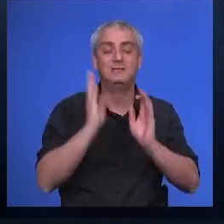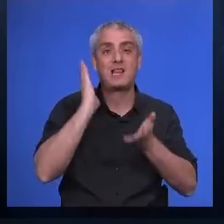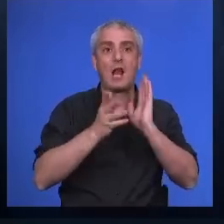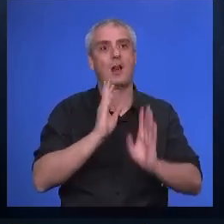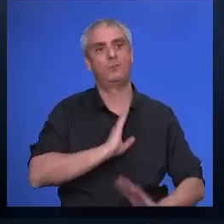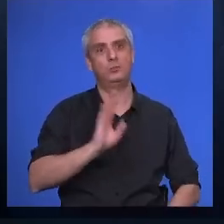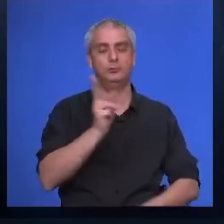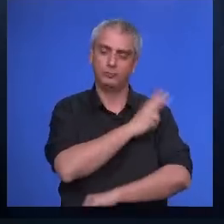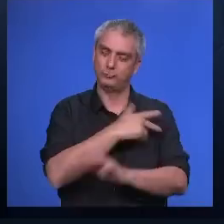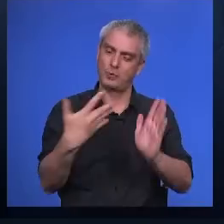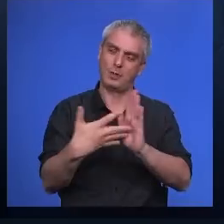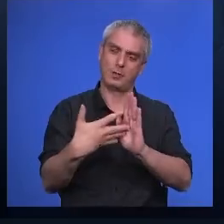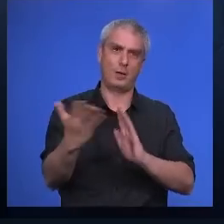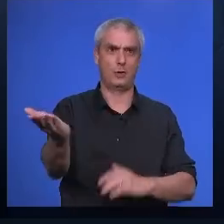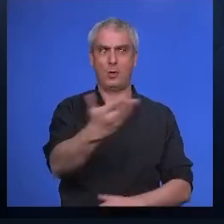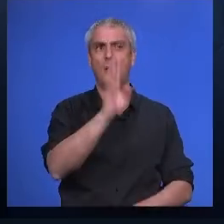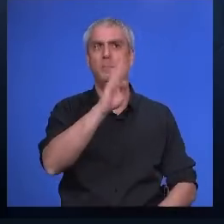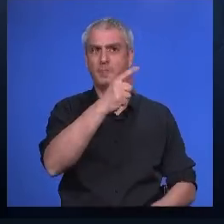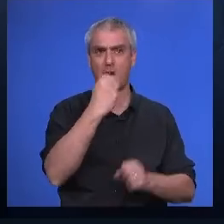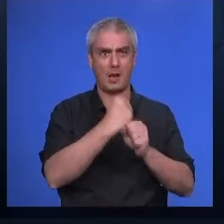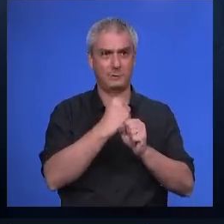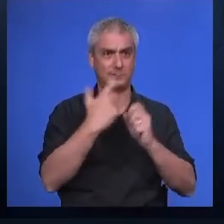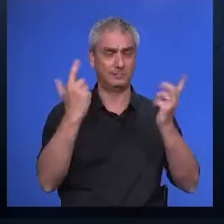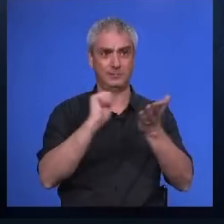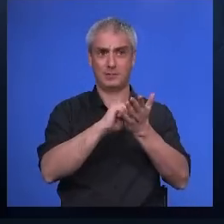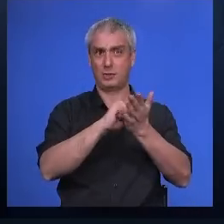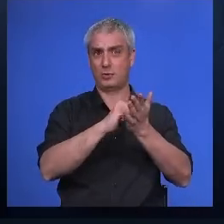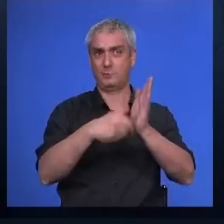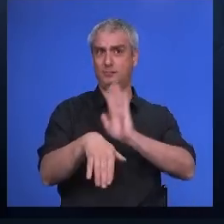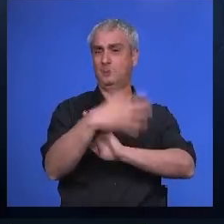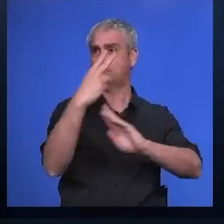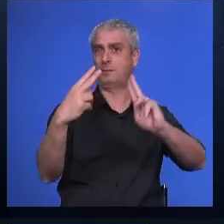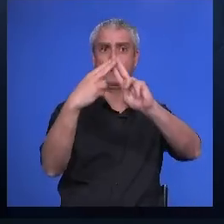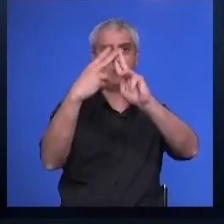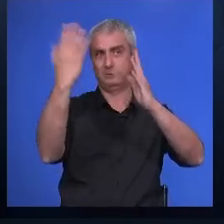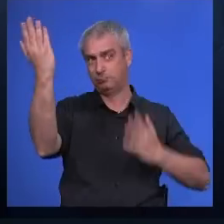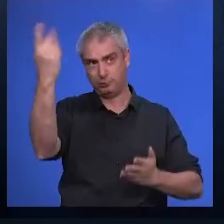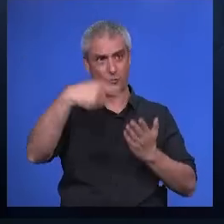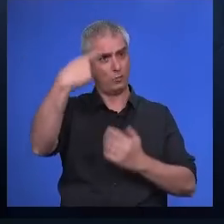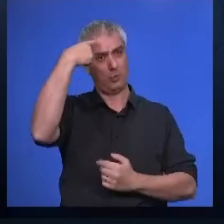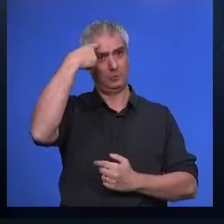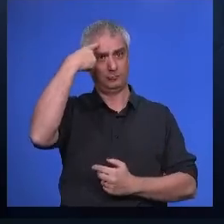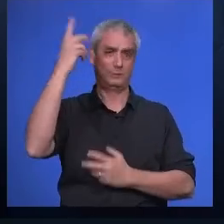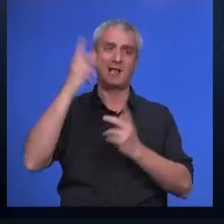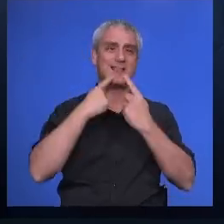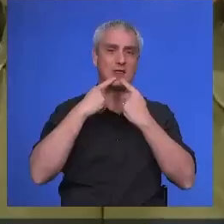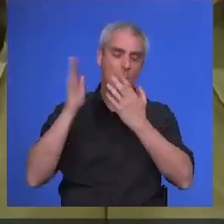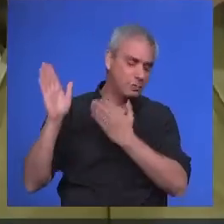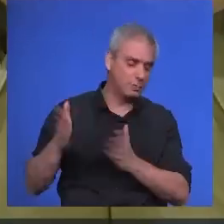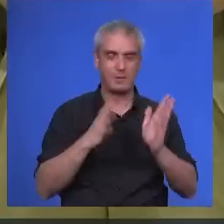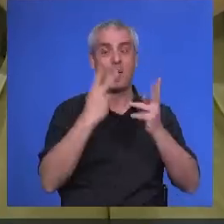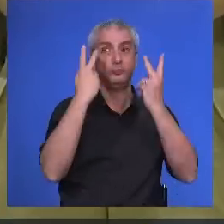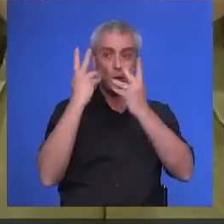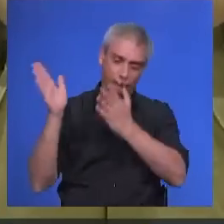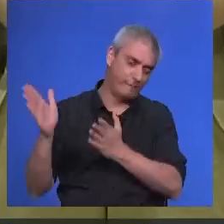תחקור. נתניהו עשה זה מסיבת עיתונאים ביציאה מפריז, כי אז הוא יודע שזה מסיט את הדיון ממה שחשוב.